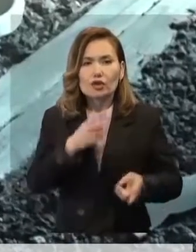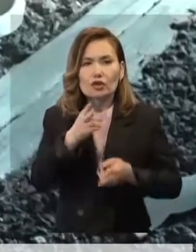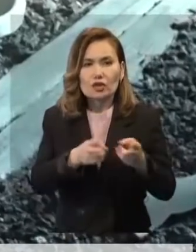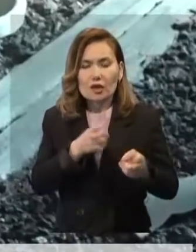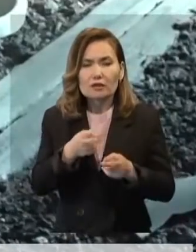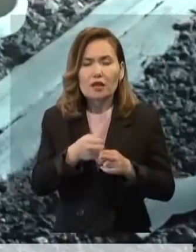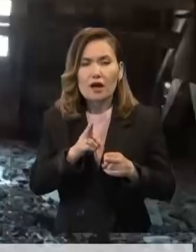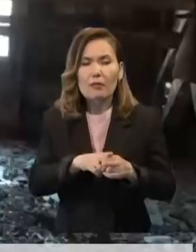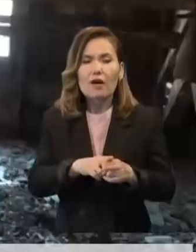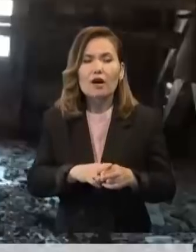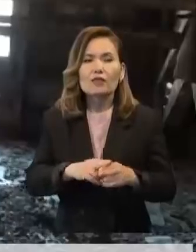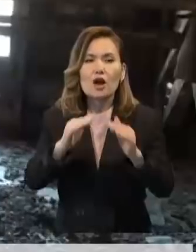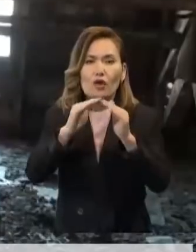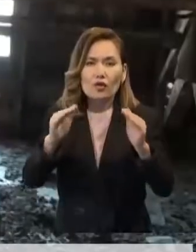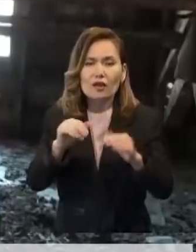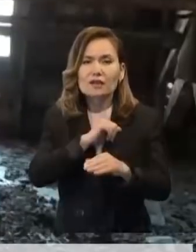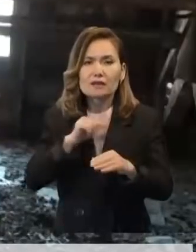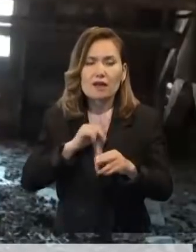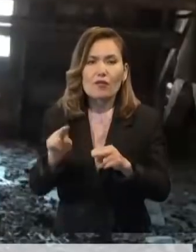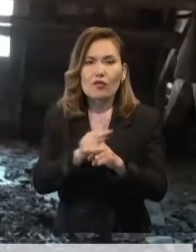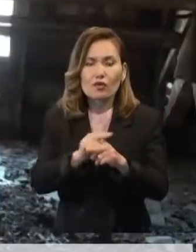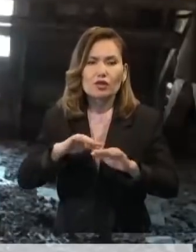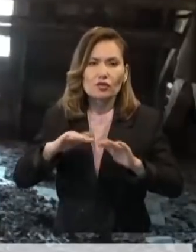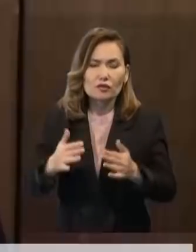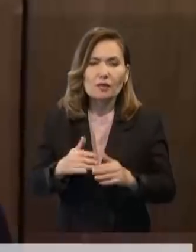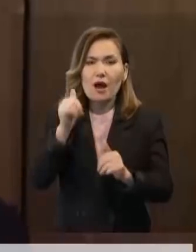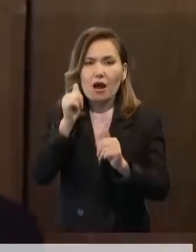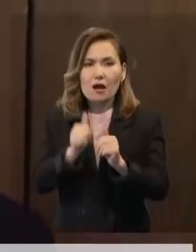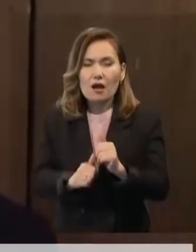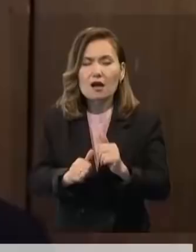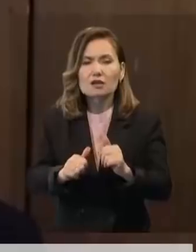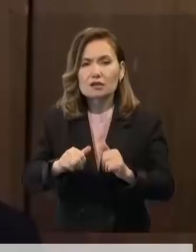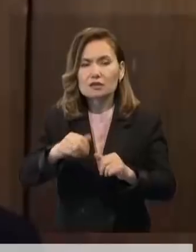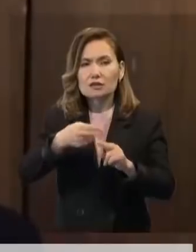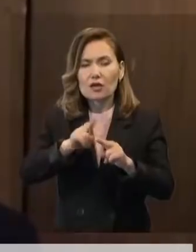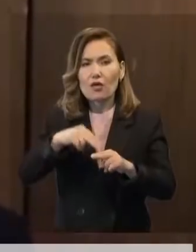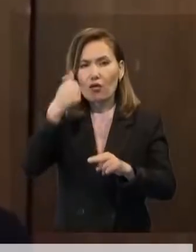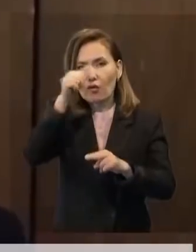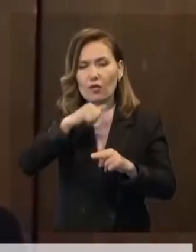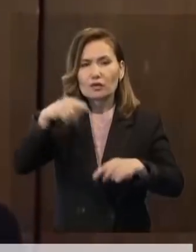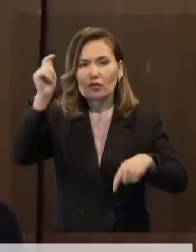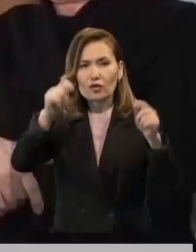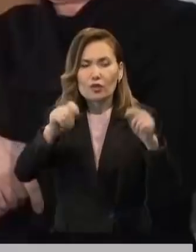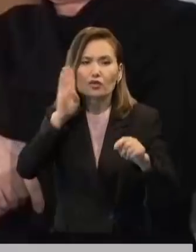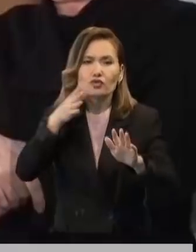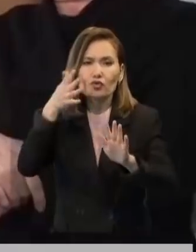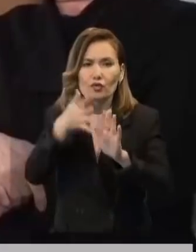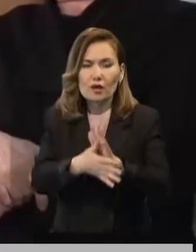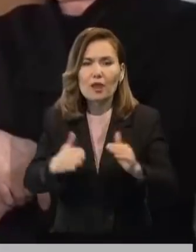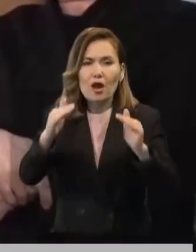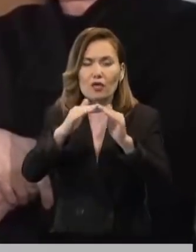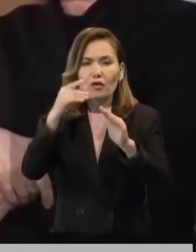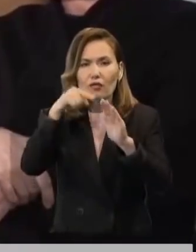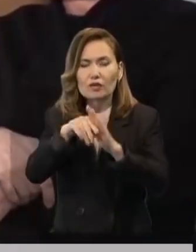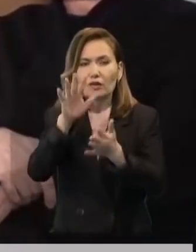жөндеуден әбден шаршаған. Жаңбыр жауса болғаны пәтерлер суға толады. Саттар Мехешев бұл үйге 20 жыл бұрын көшіп келген. Зейнеткер сырттан